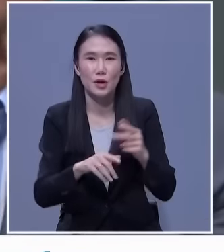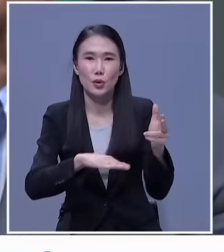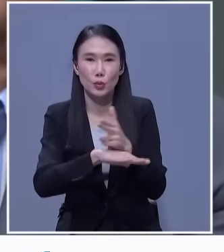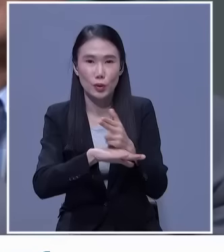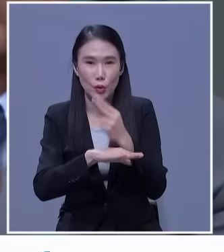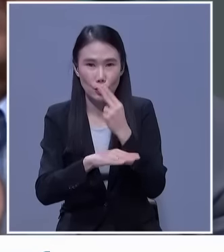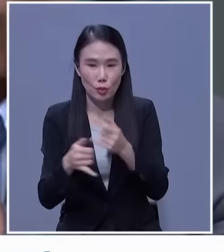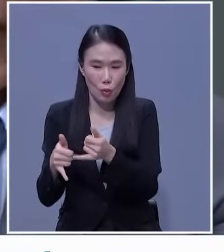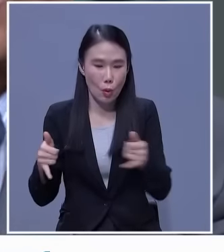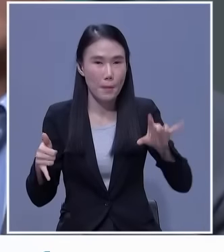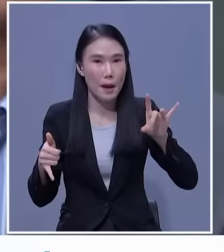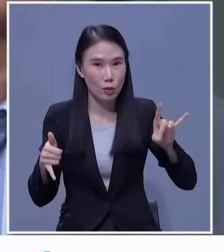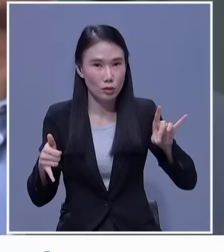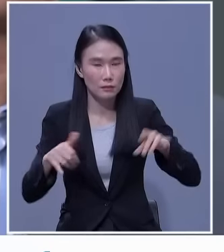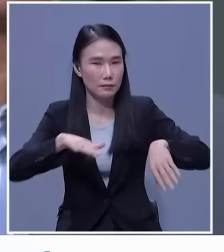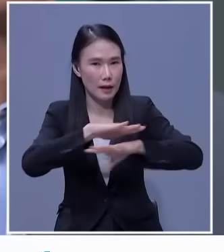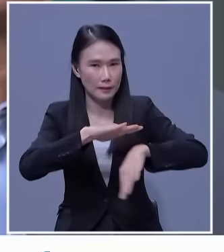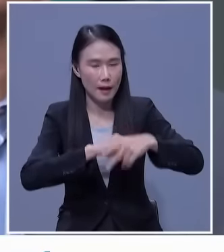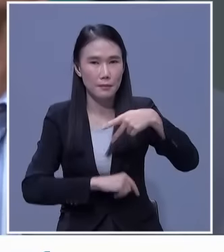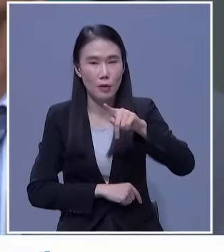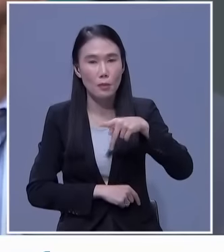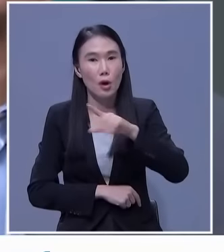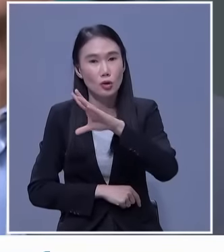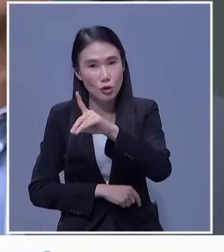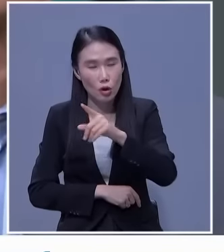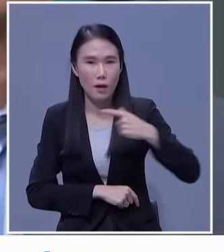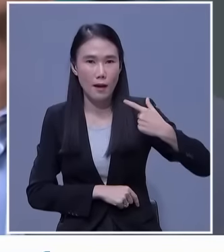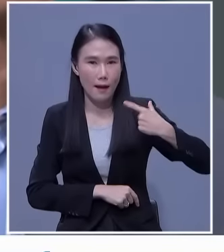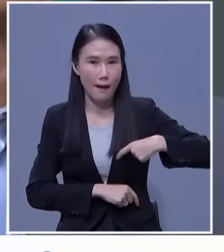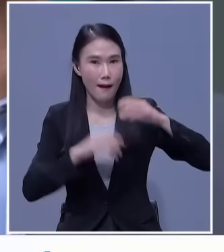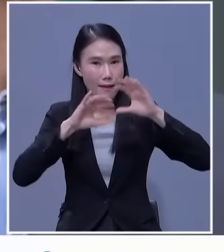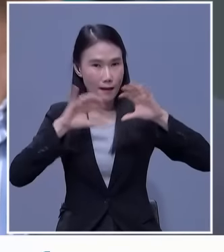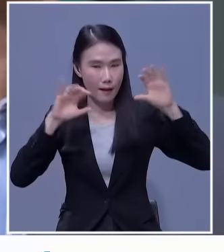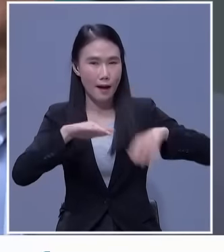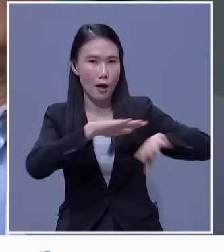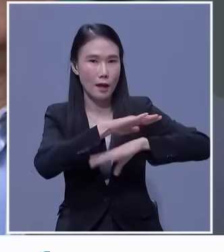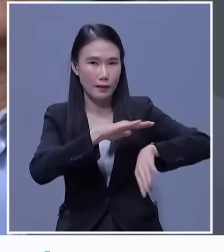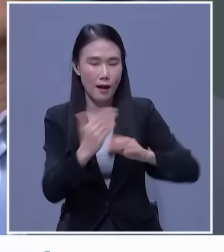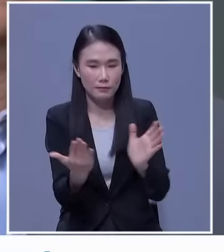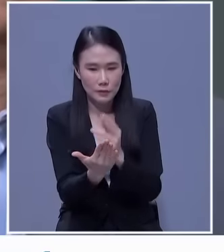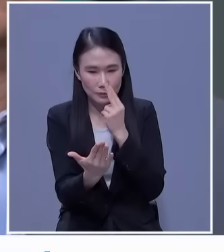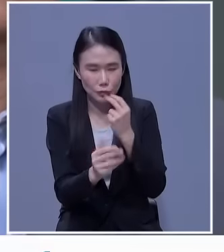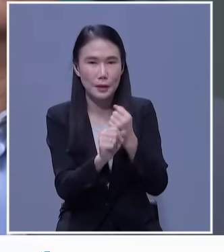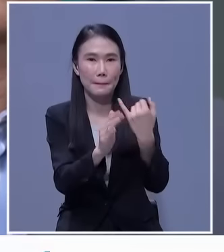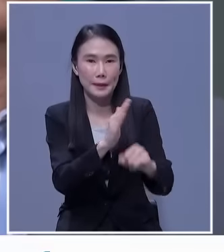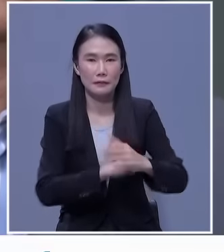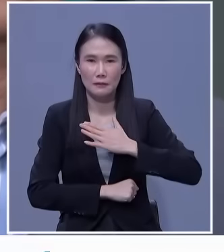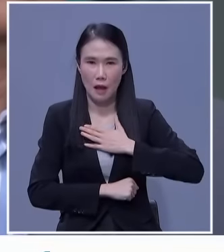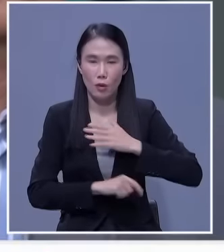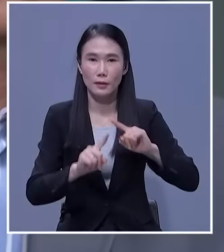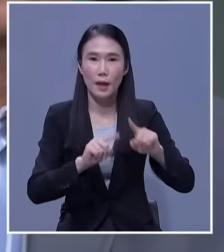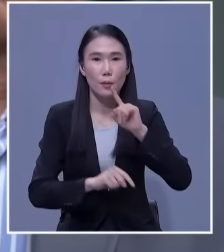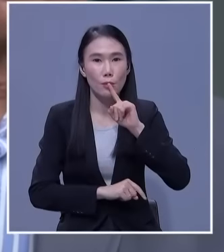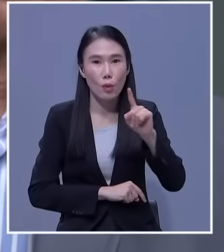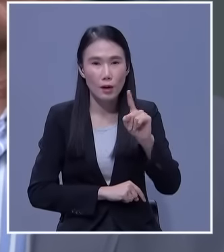าก1ใน8ผู้ต้องหาทำให้ปปช.อัยการและอัยการสูงสุดนำหลักฐานดังกล่าวมาเอาผิดตัวเองซึ่งได้แจ้งความเอา